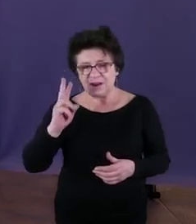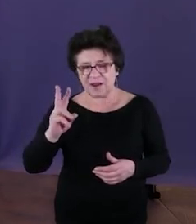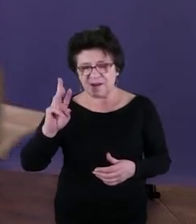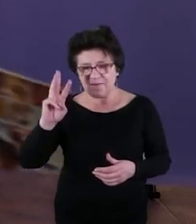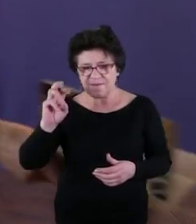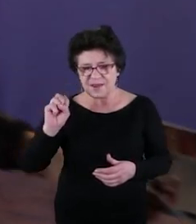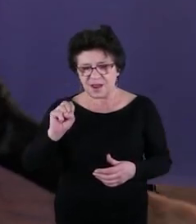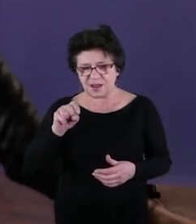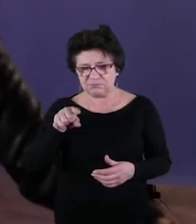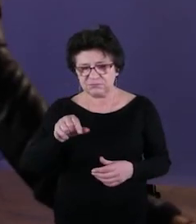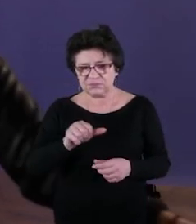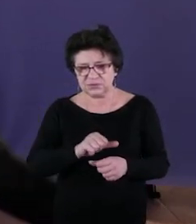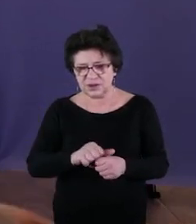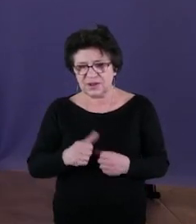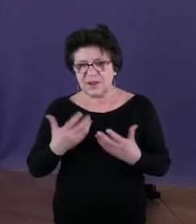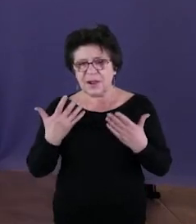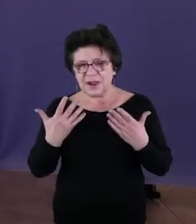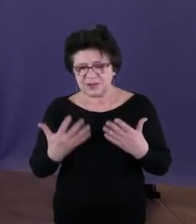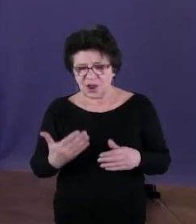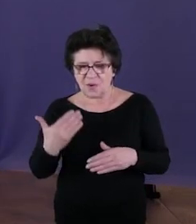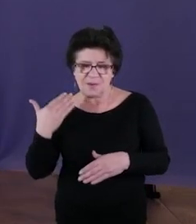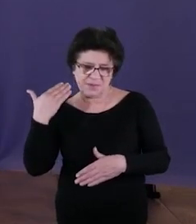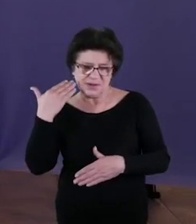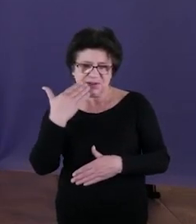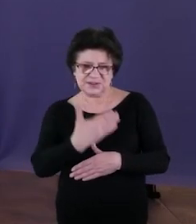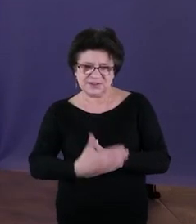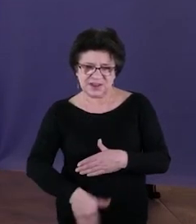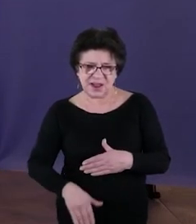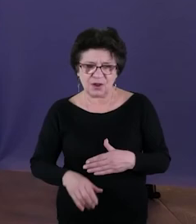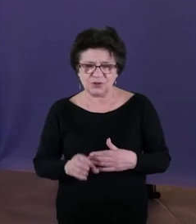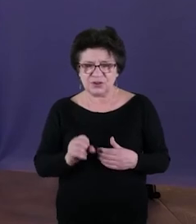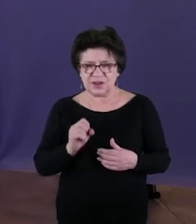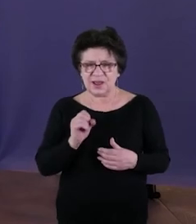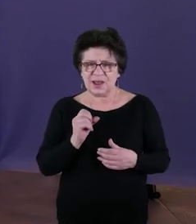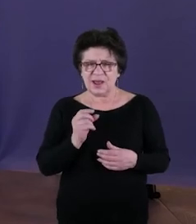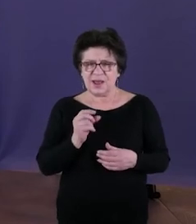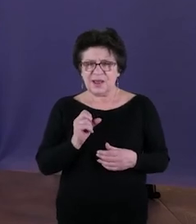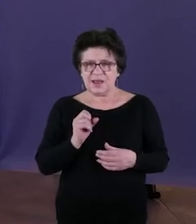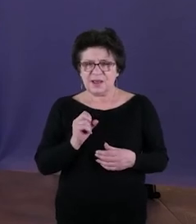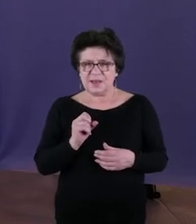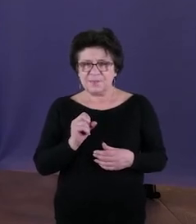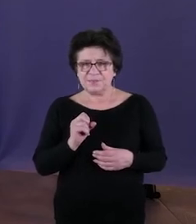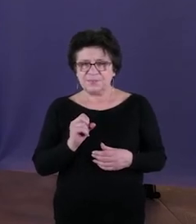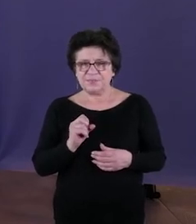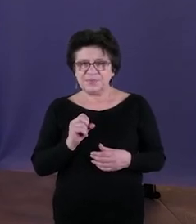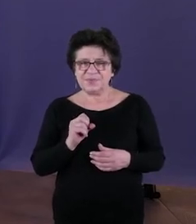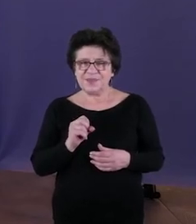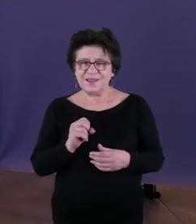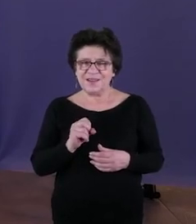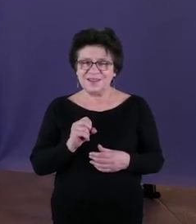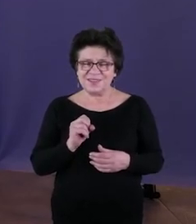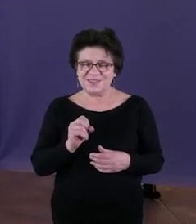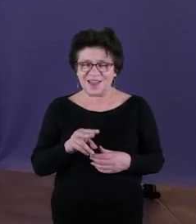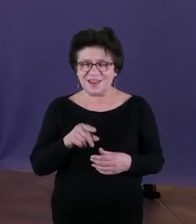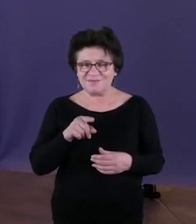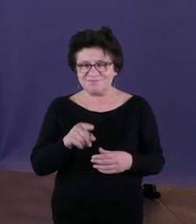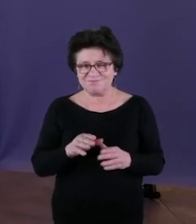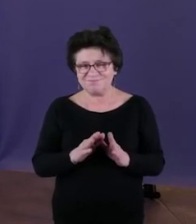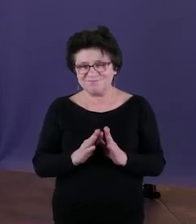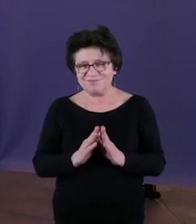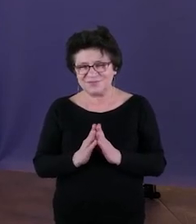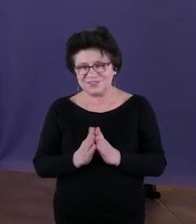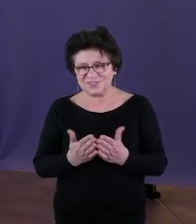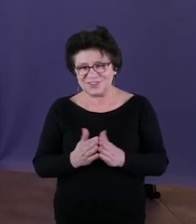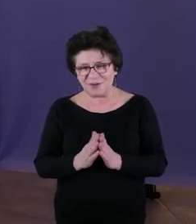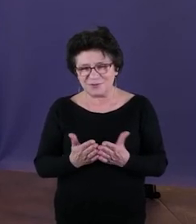i to tak chciałam zakończyć taką taką może biblijnym fake newsem Pozostawię